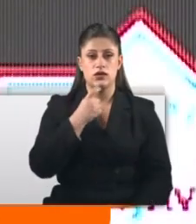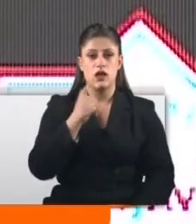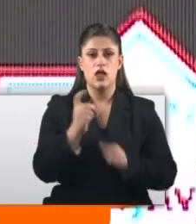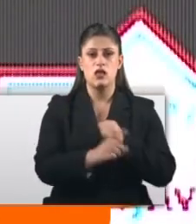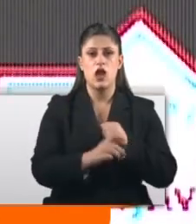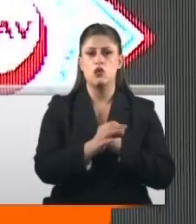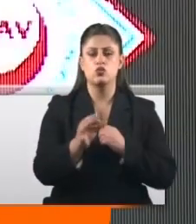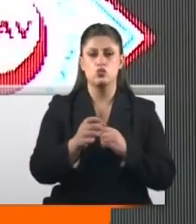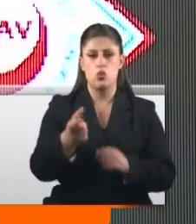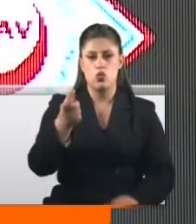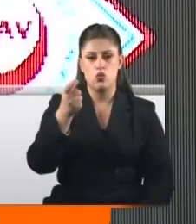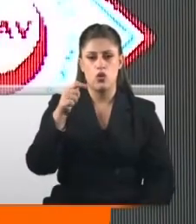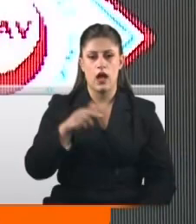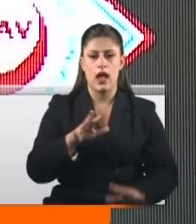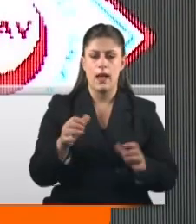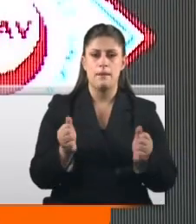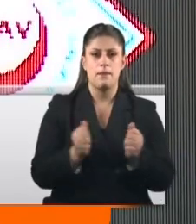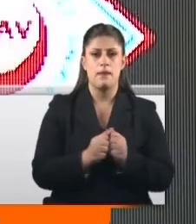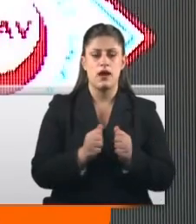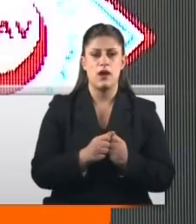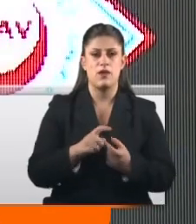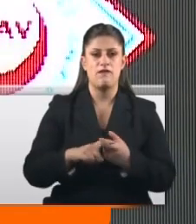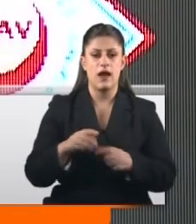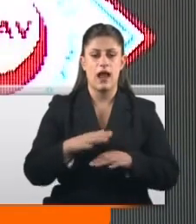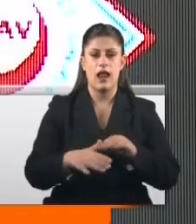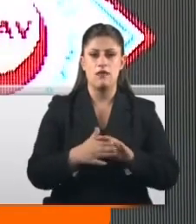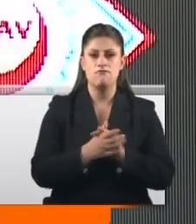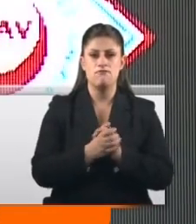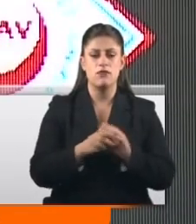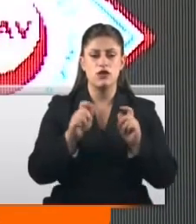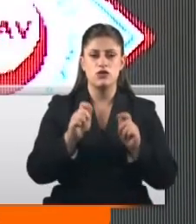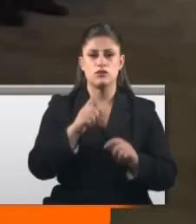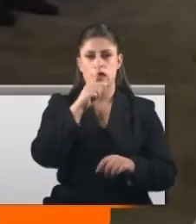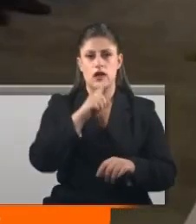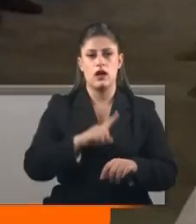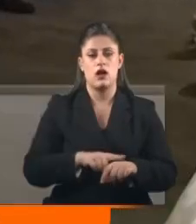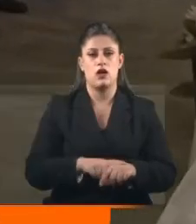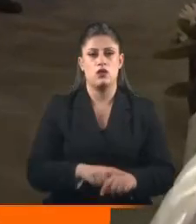terörsüz Türkiye, hep beraber ve el ele ulaşacağımıza inanıyorum.